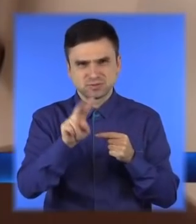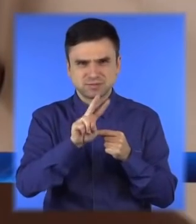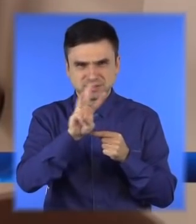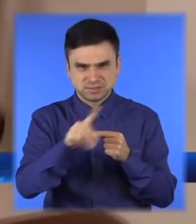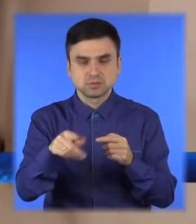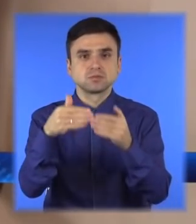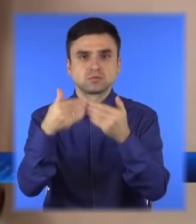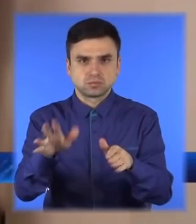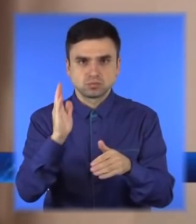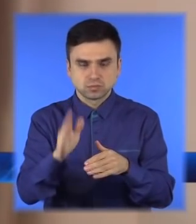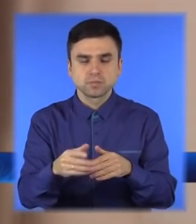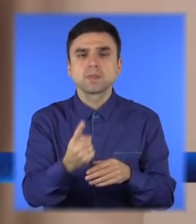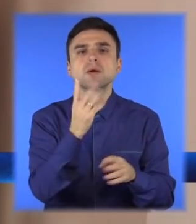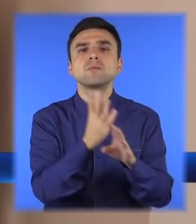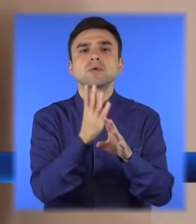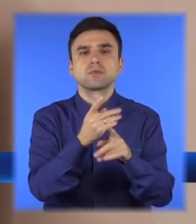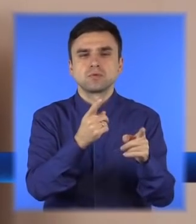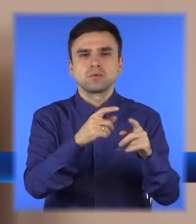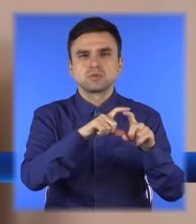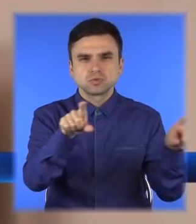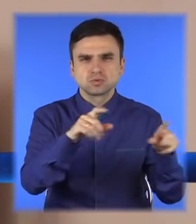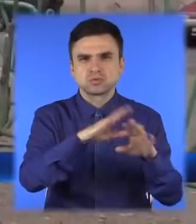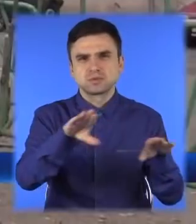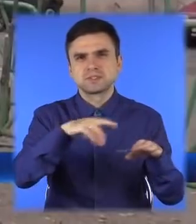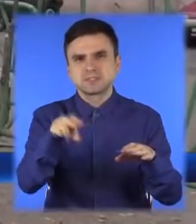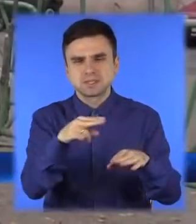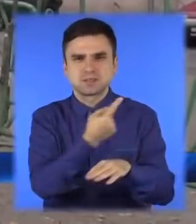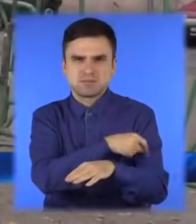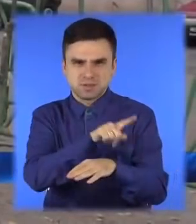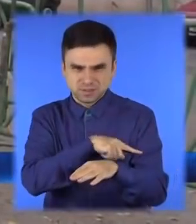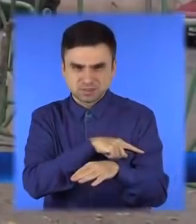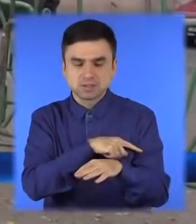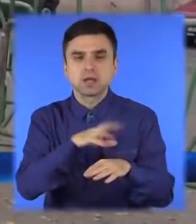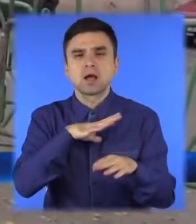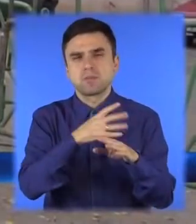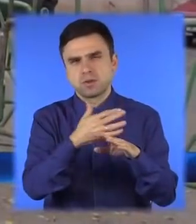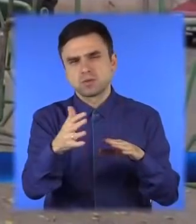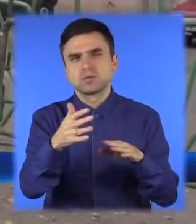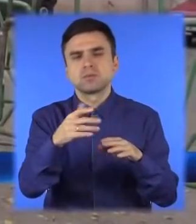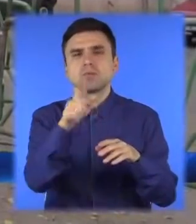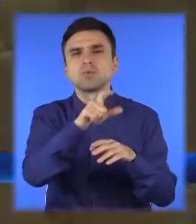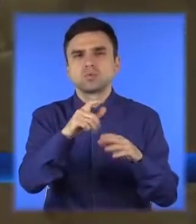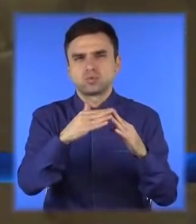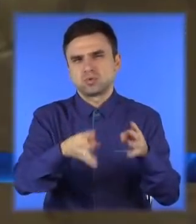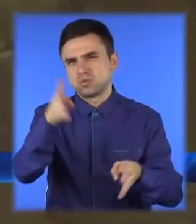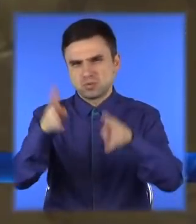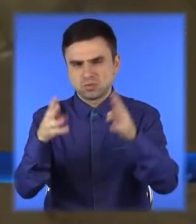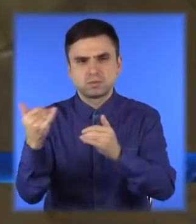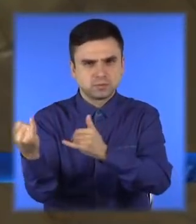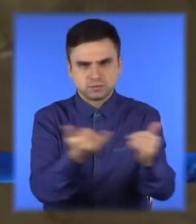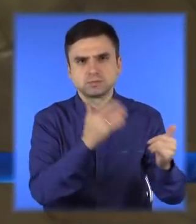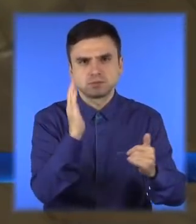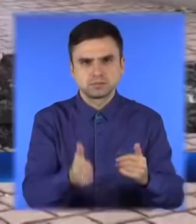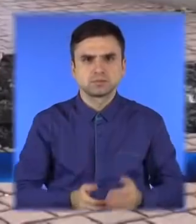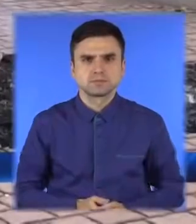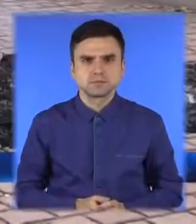школах, дитсадках та лікарнях. Далі справа за будинками. Ганна Штонда, Олег Єрмолінський, Галина Ганзенка, Олександр Фіфілатів, Олена Трунова,